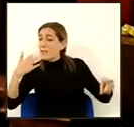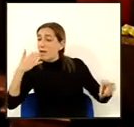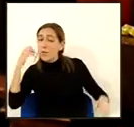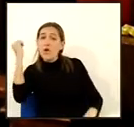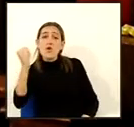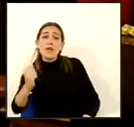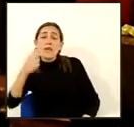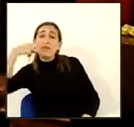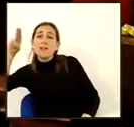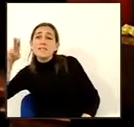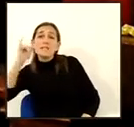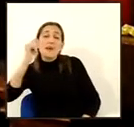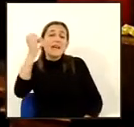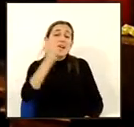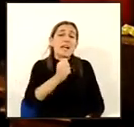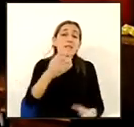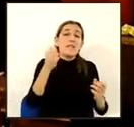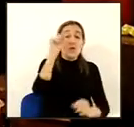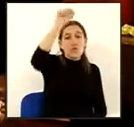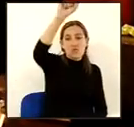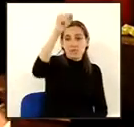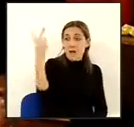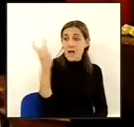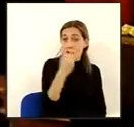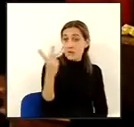que el nazisme i el comunisme són i representen.